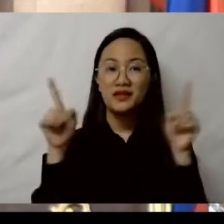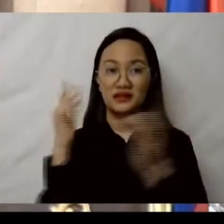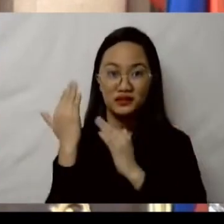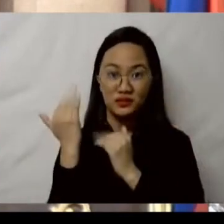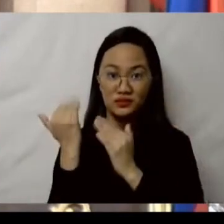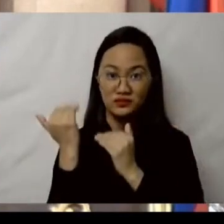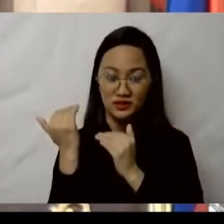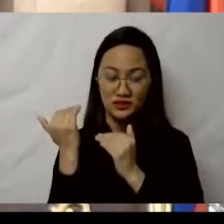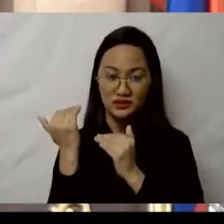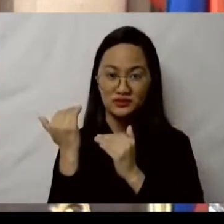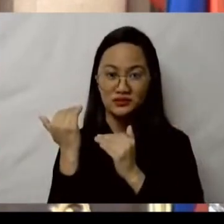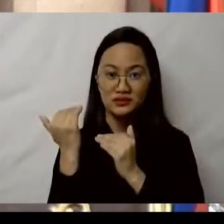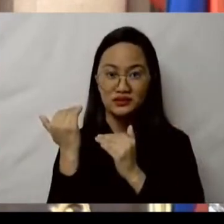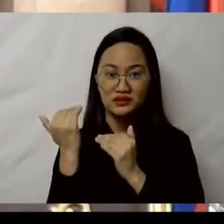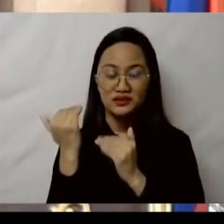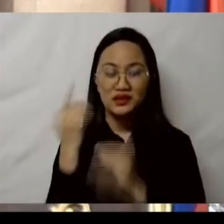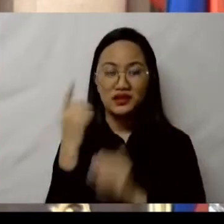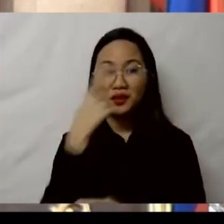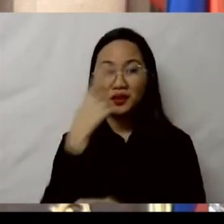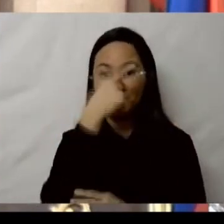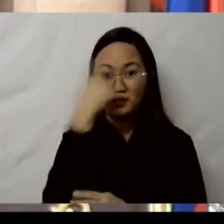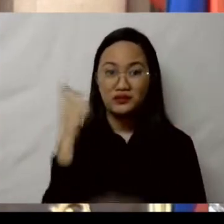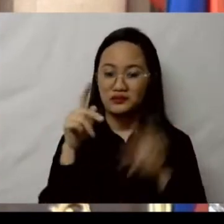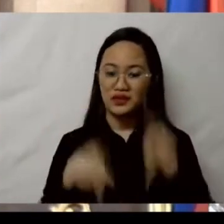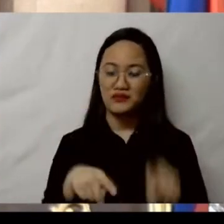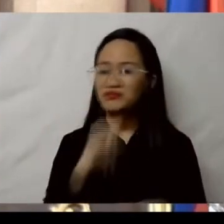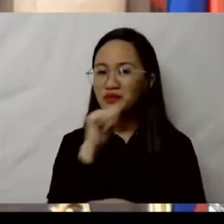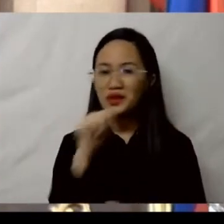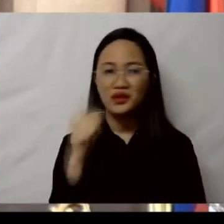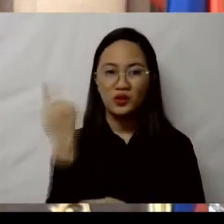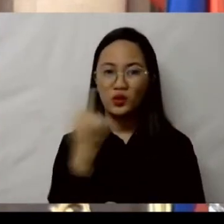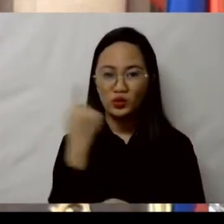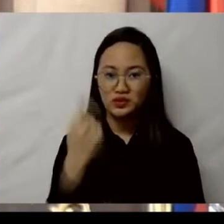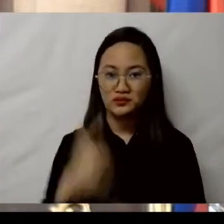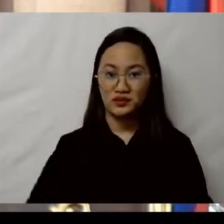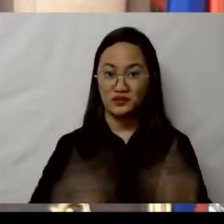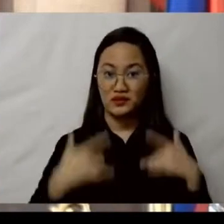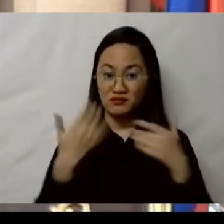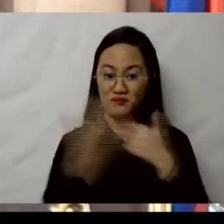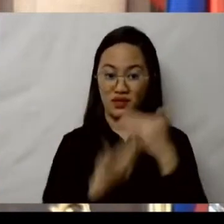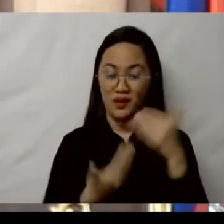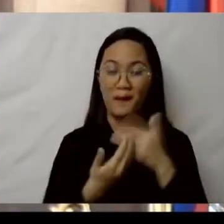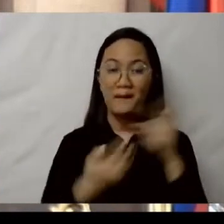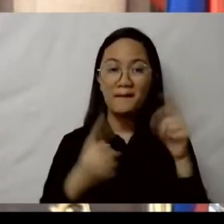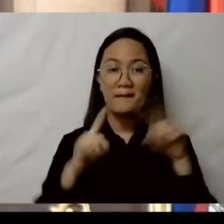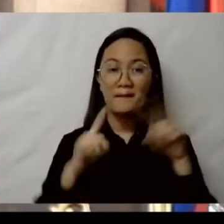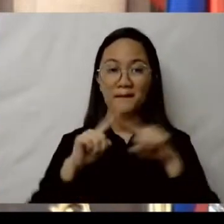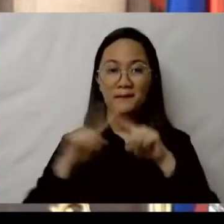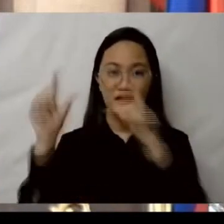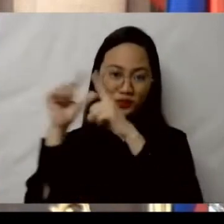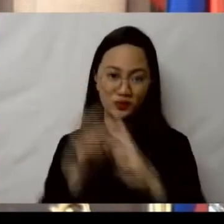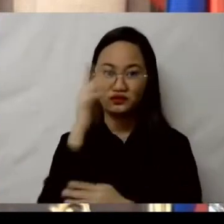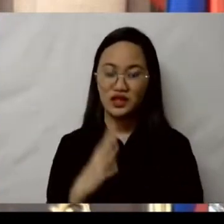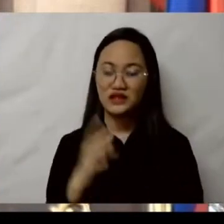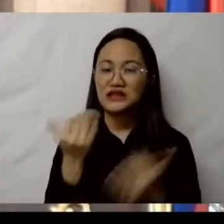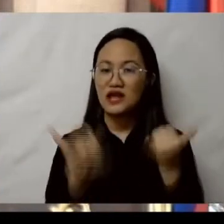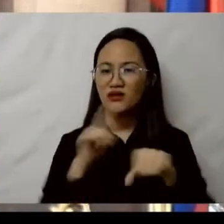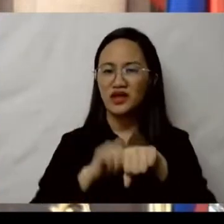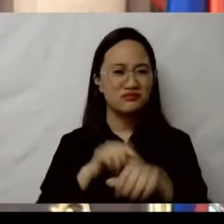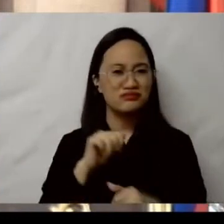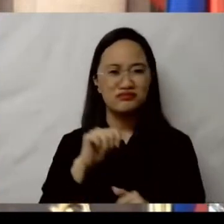sapagkat ang tao hindi lamang nabubuhay sa tinapay, kundi sa salita ng Diyos, sa mga panahong itong hindi tayo nakakapagpunta sa simbahan upang